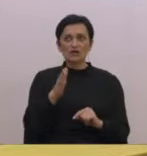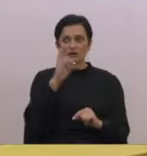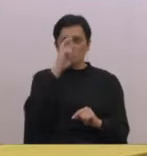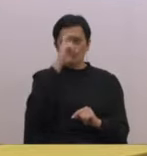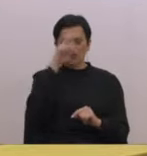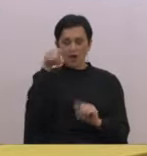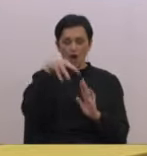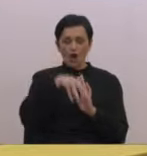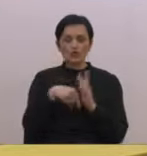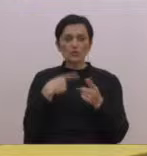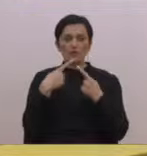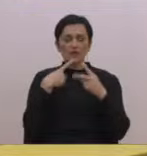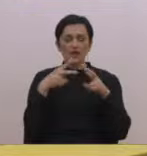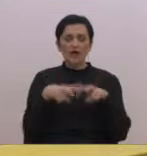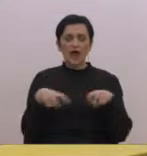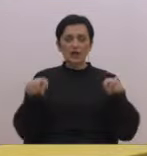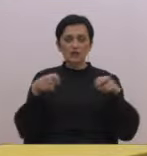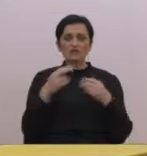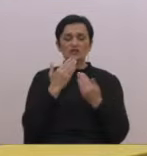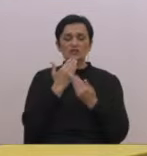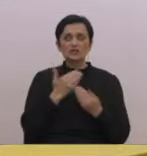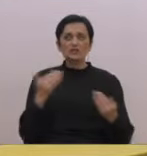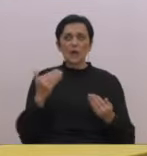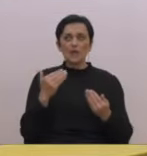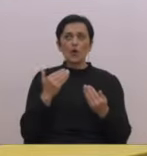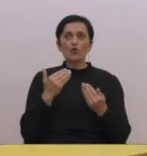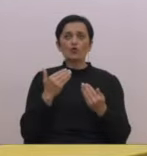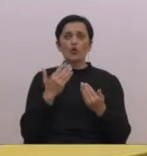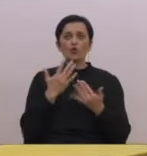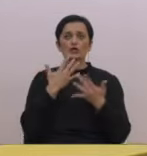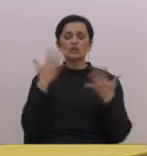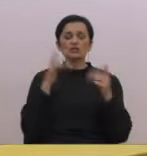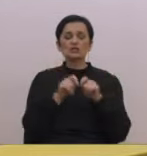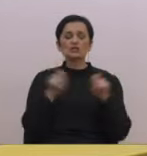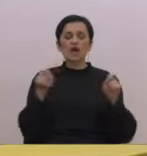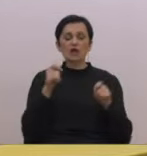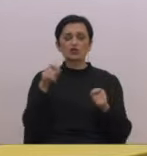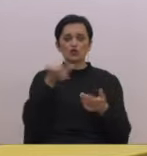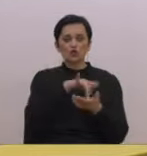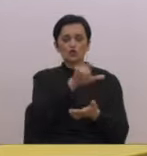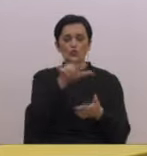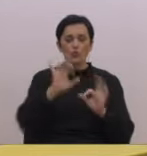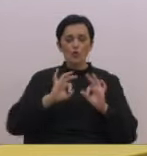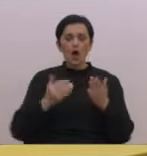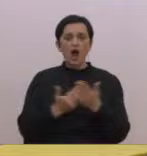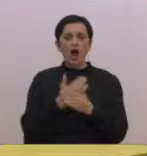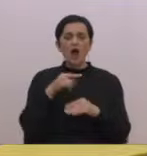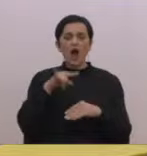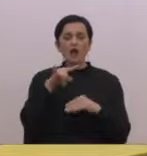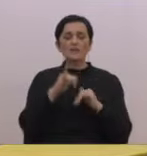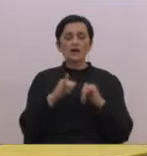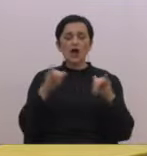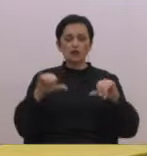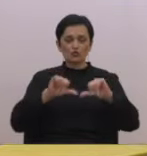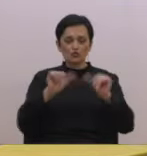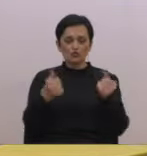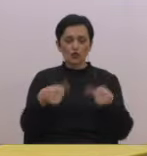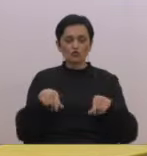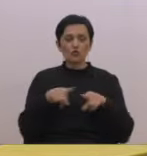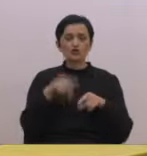მთავრობაში განხილვა და საბოლოოდ საჯაროდ მოსახლეობას გავაცნობთ ახალი აეროპორტის განვითარების მოდელს. ჩვენ